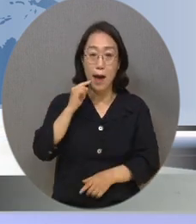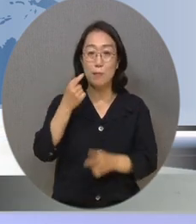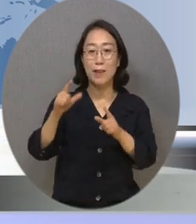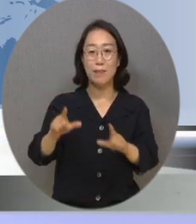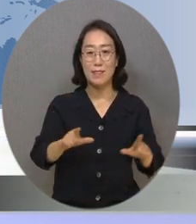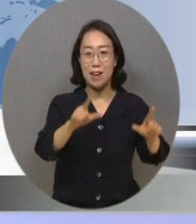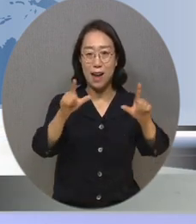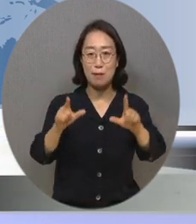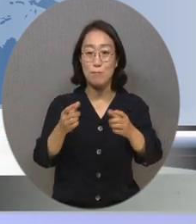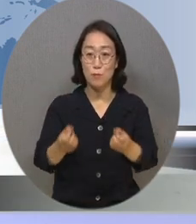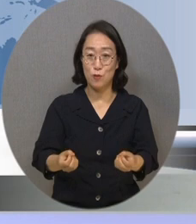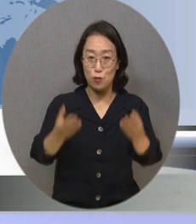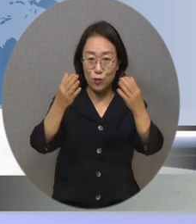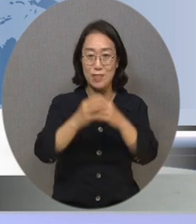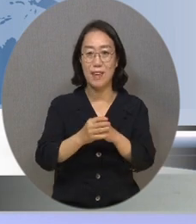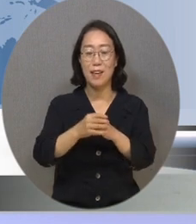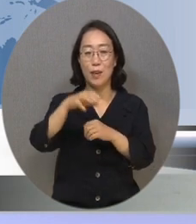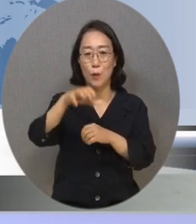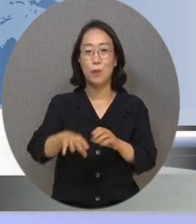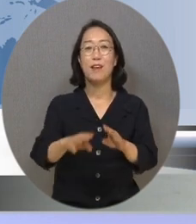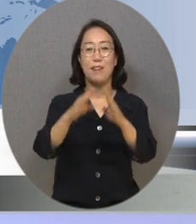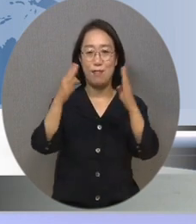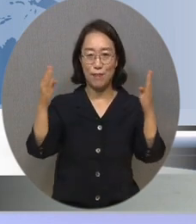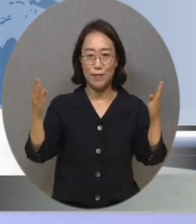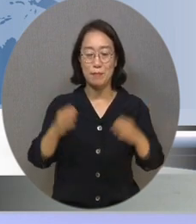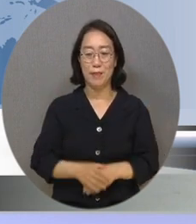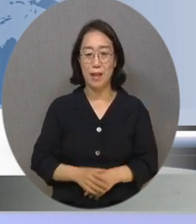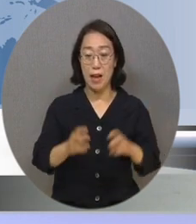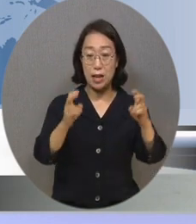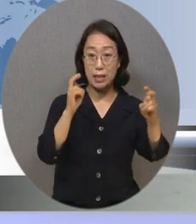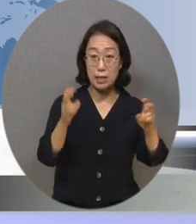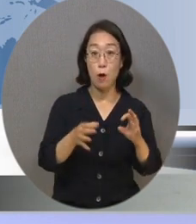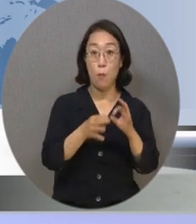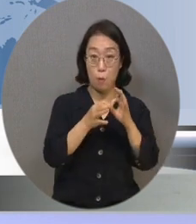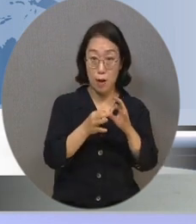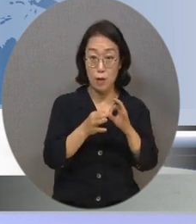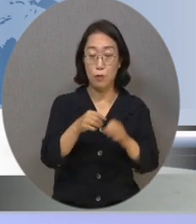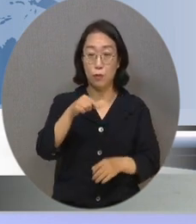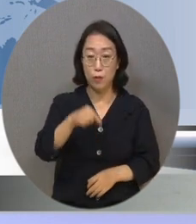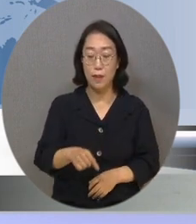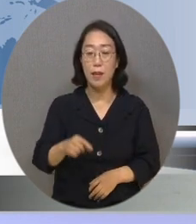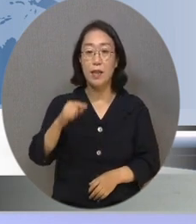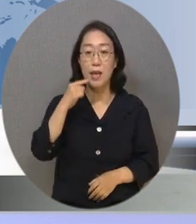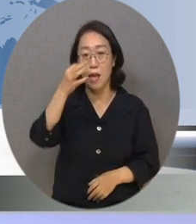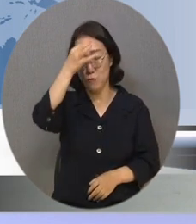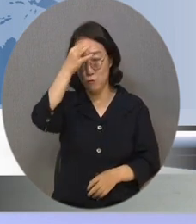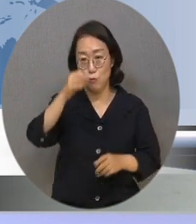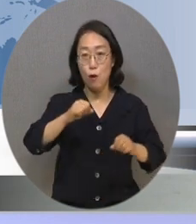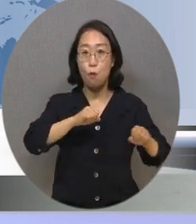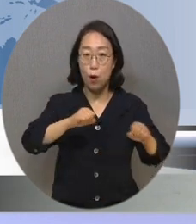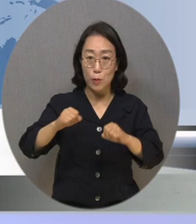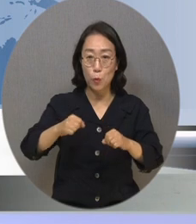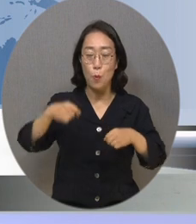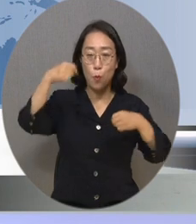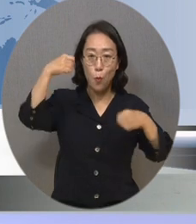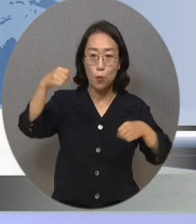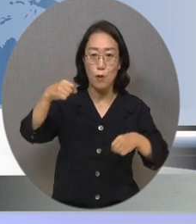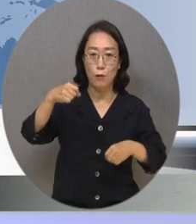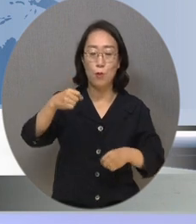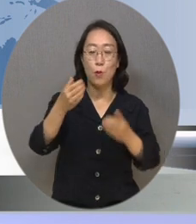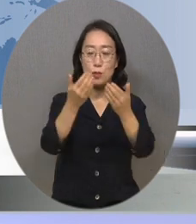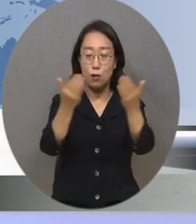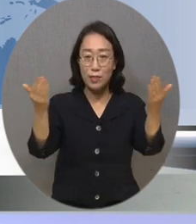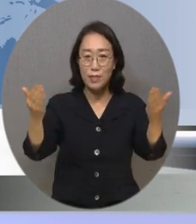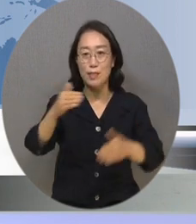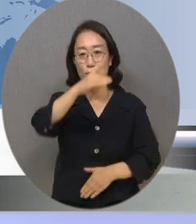예술제가 국회에서 열렸습니다. 이 기업에 소속된 장애예술인들의 다채로운 공연과 전시를 만나볼 수